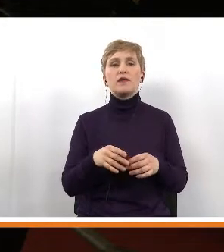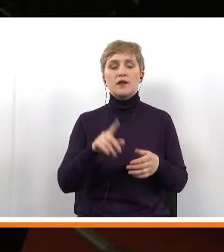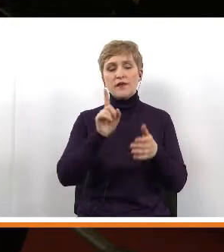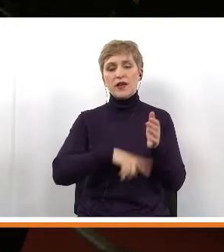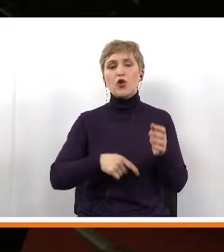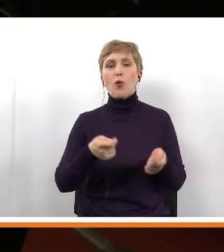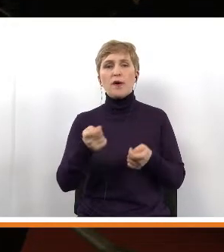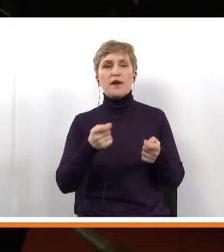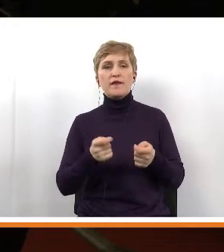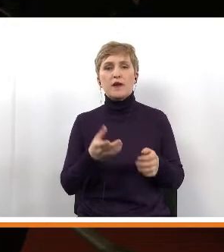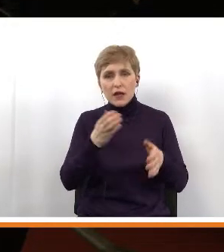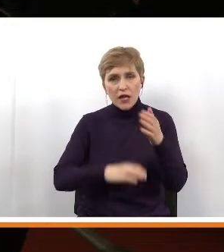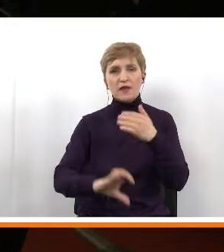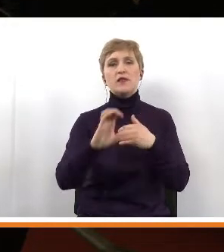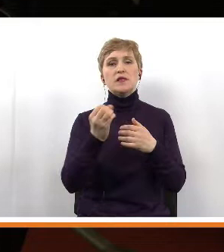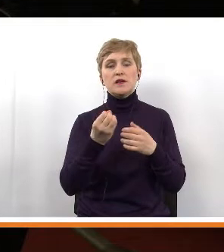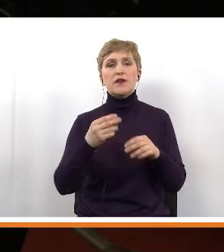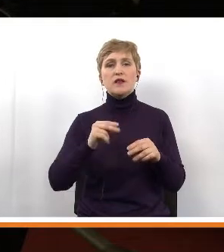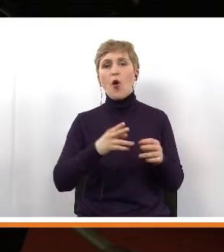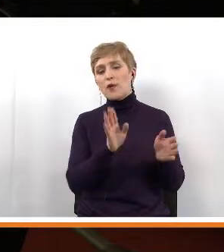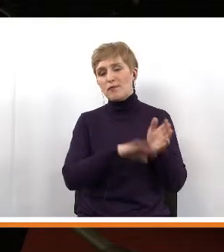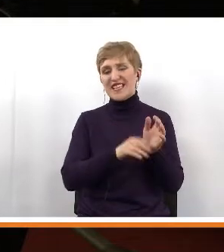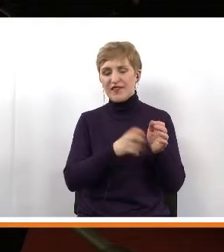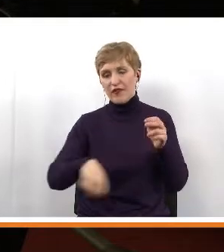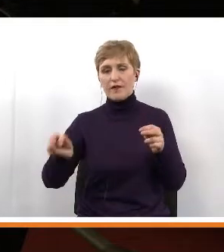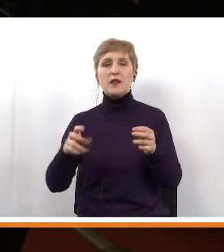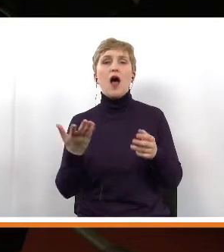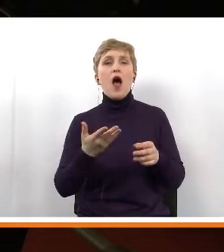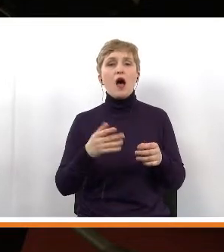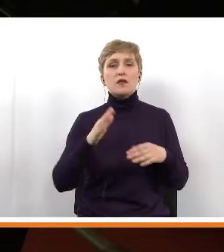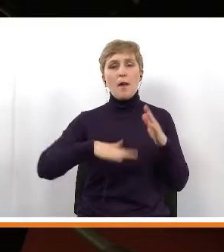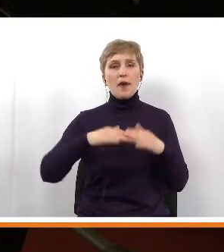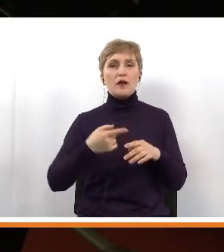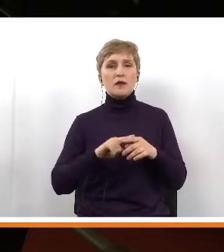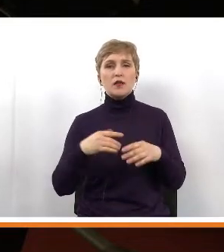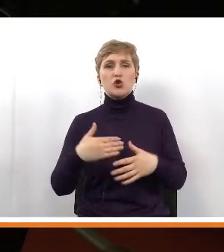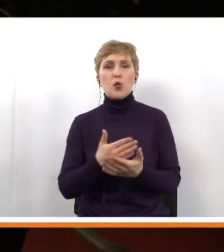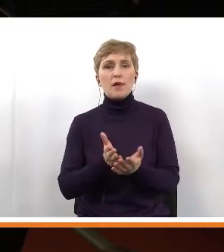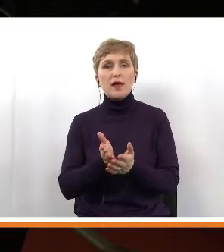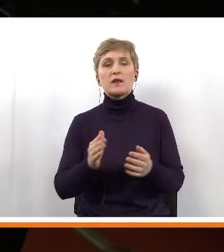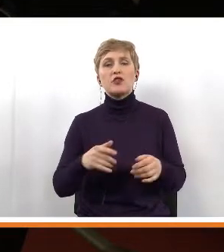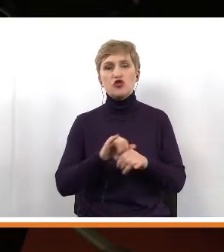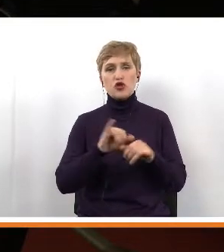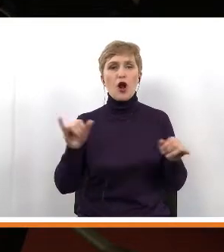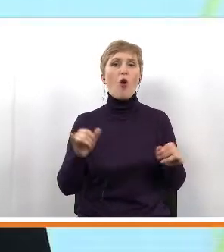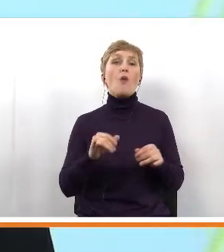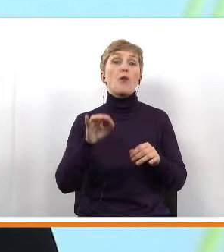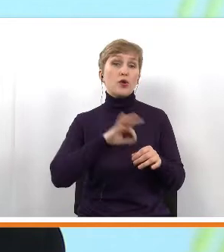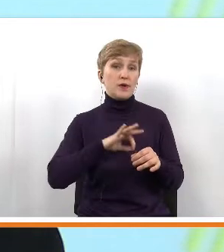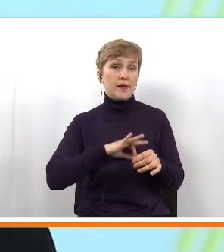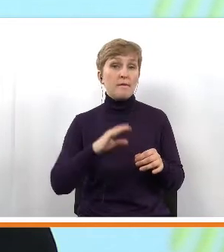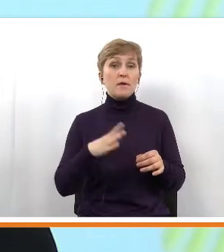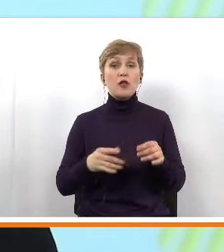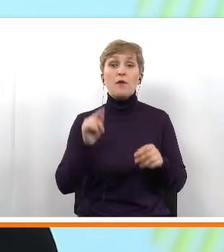просьбой реинвестировать этот доход без вывода, тем не менее на практике этим инструментом довольно широко пользуются. И потом